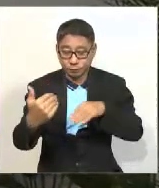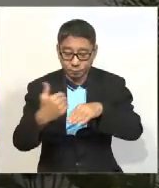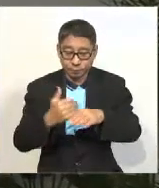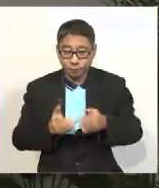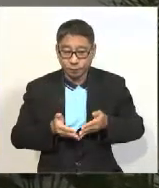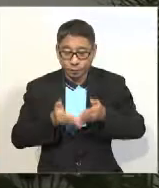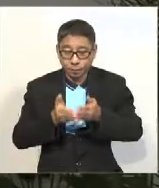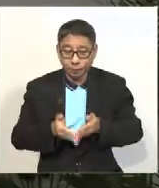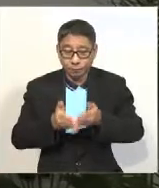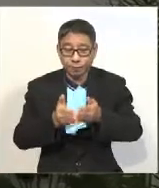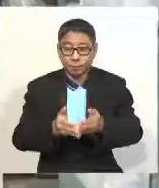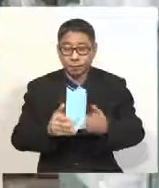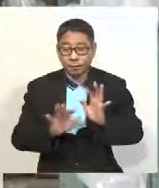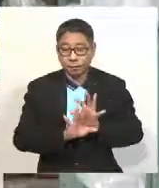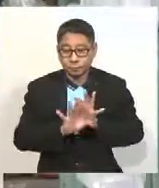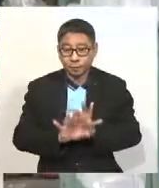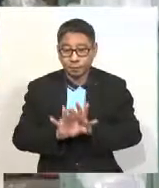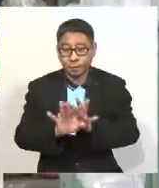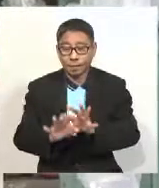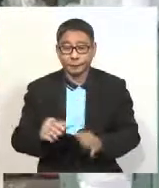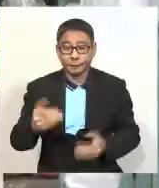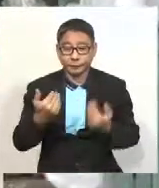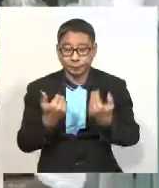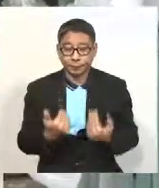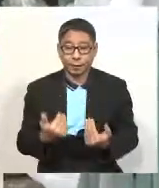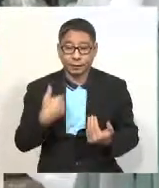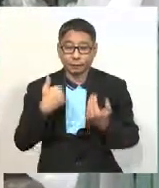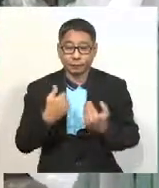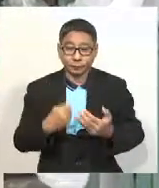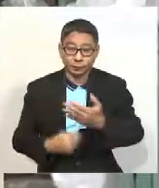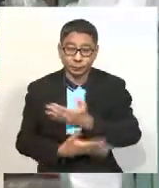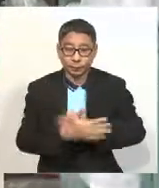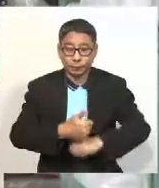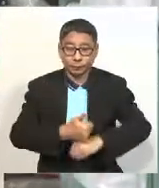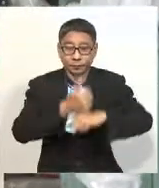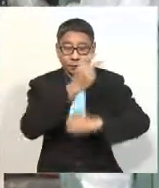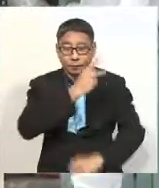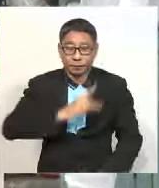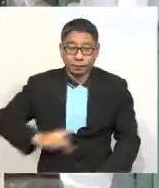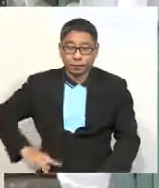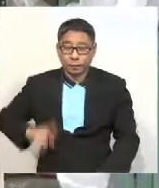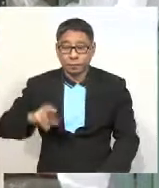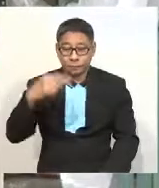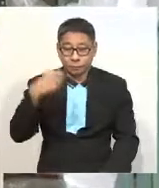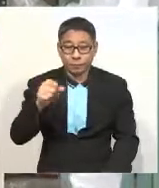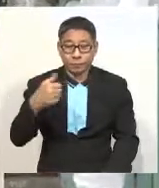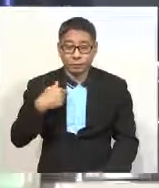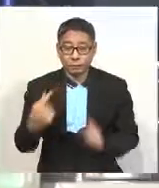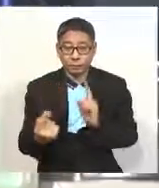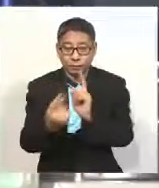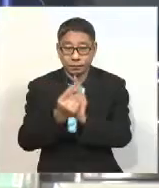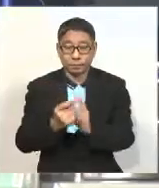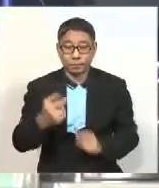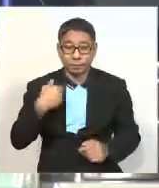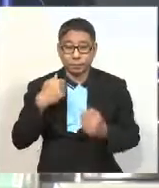างเสด็จพระราชดำเนินโดยขบวนพยุหยาตราทางชลมารคเนื่องในพระราชพิธีบรมราชาภิเษกด้วยนะคะก็พบว่